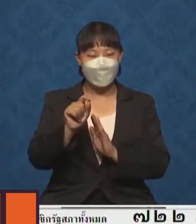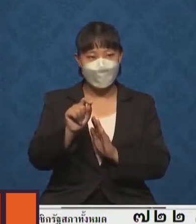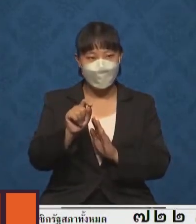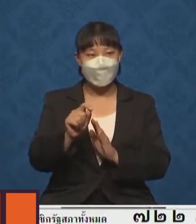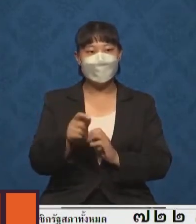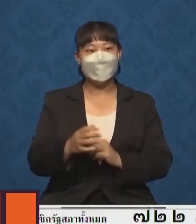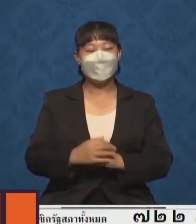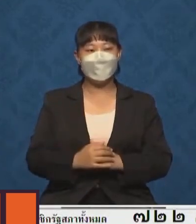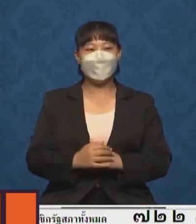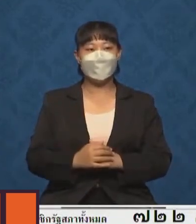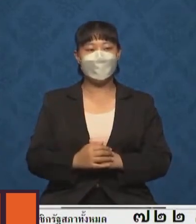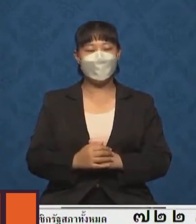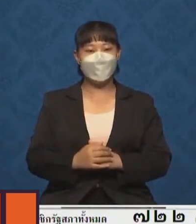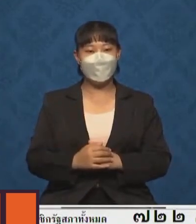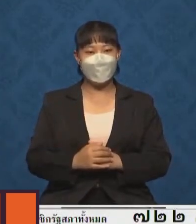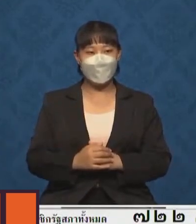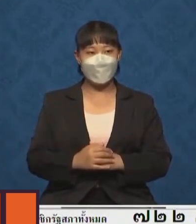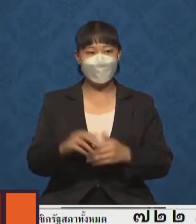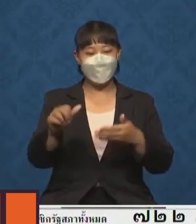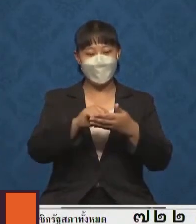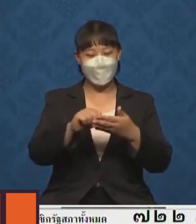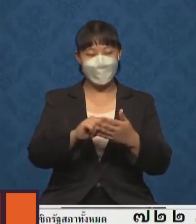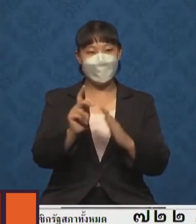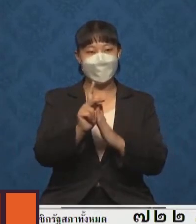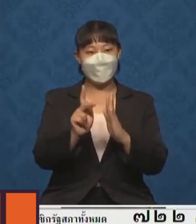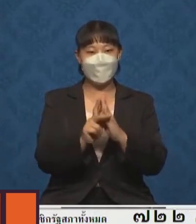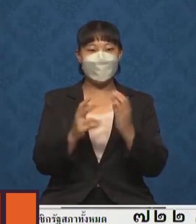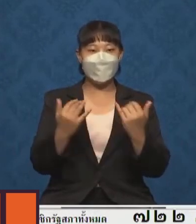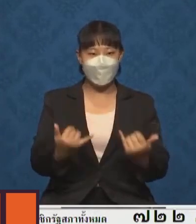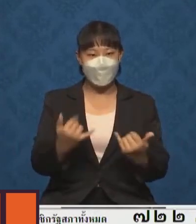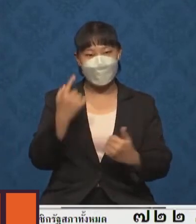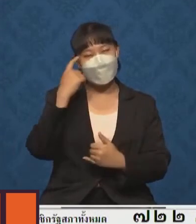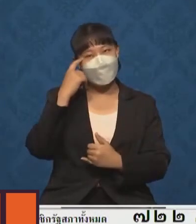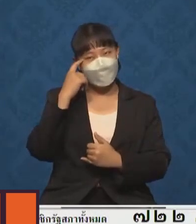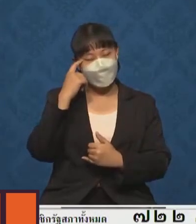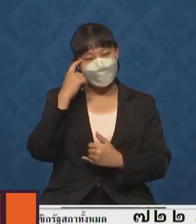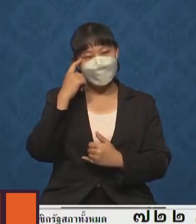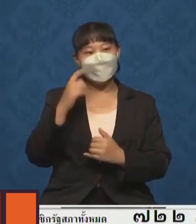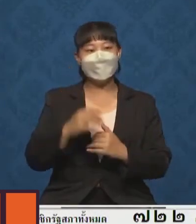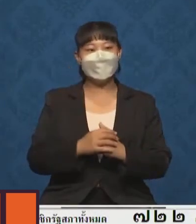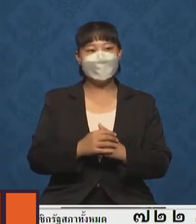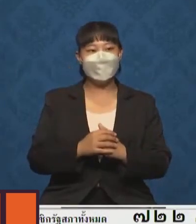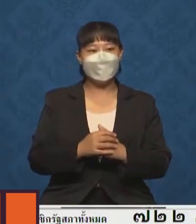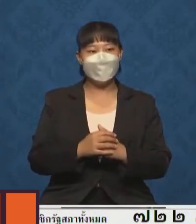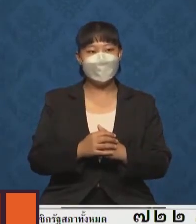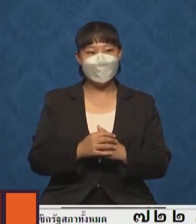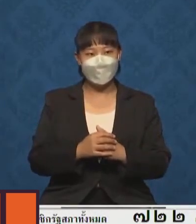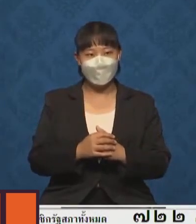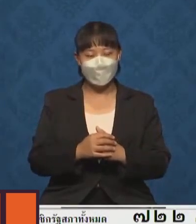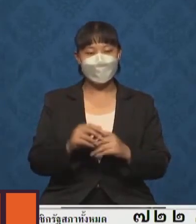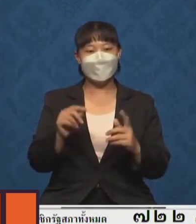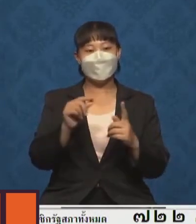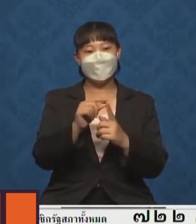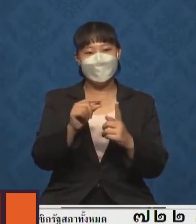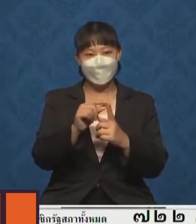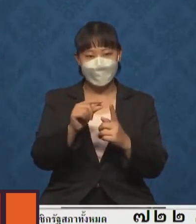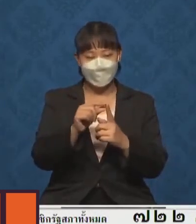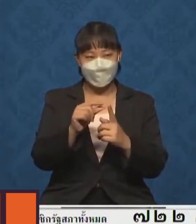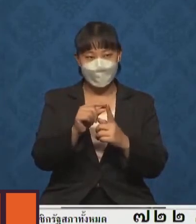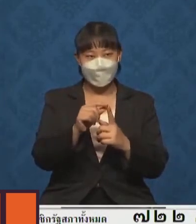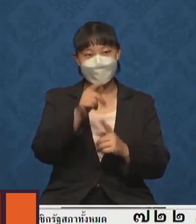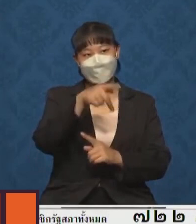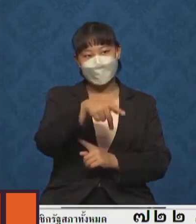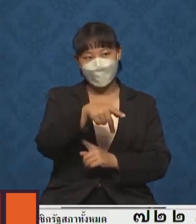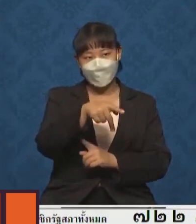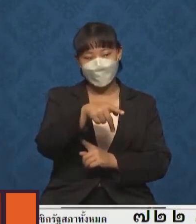านครับการแก้ขายกฎหมายฉะบับนี้ท่ตนกถึโจทยที่เรีกว่าPolistical Disruption ครัวันน